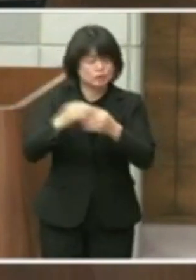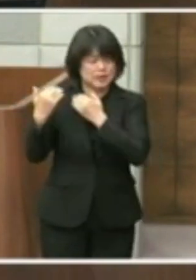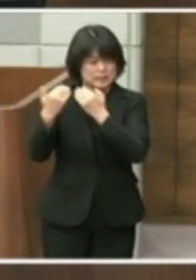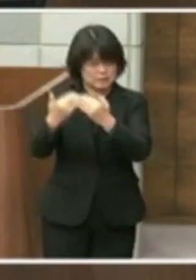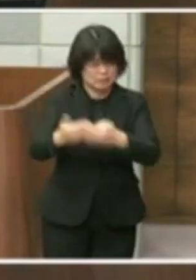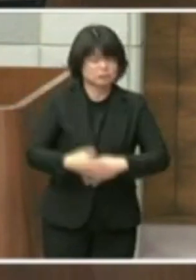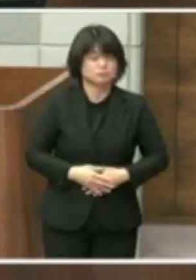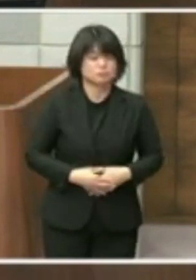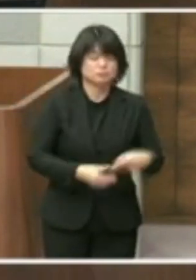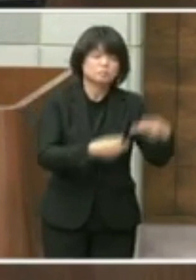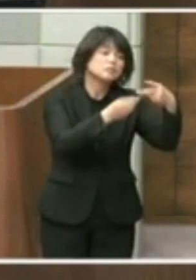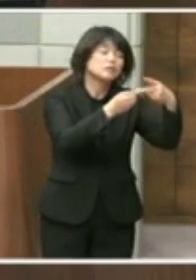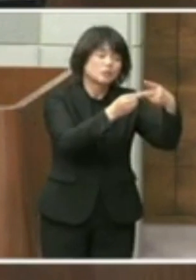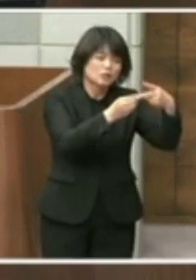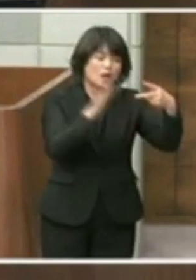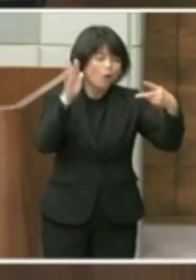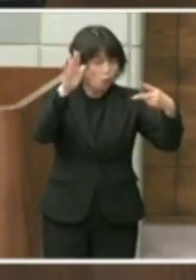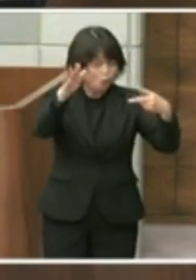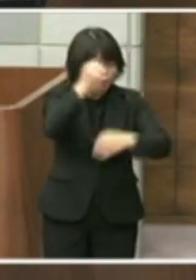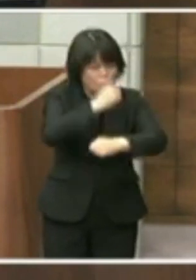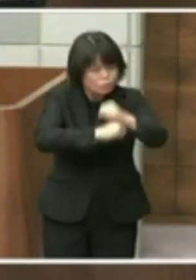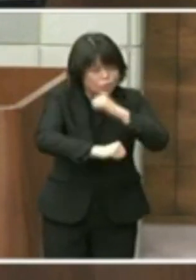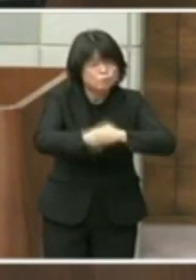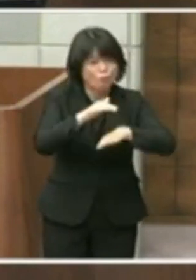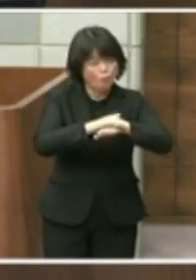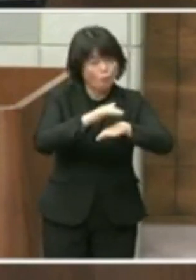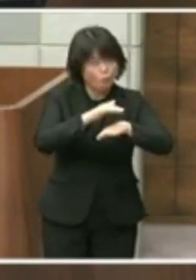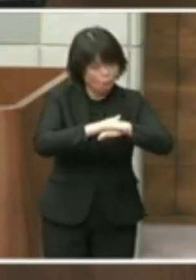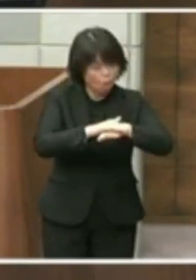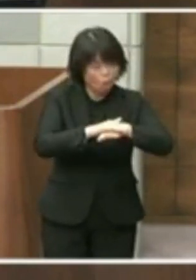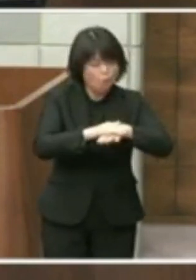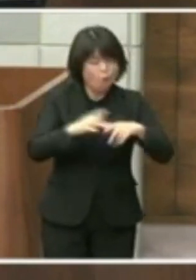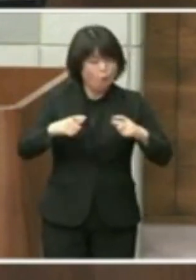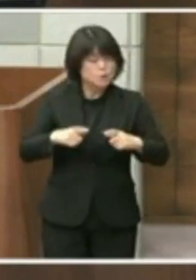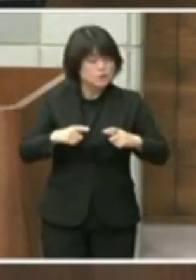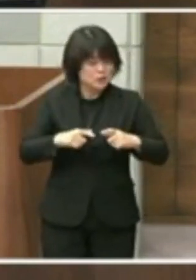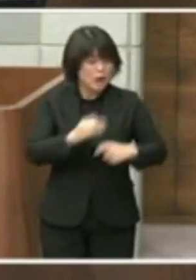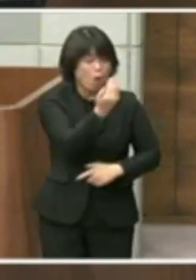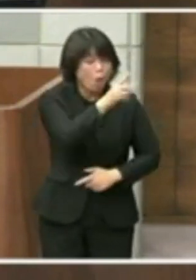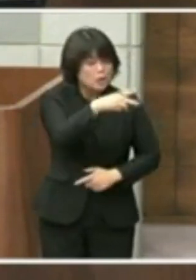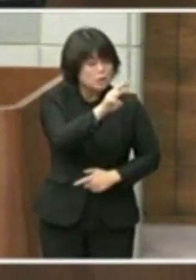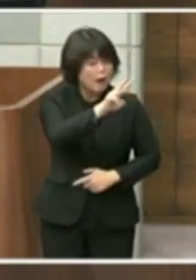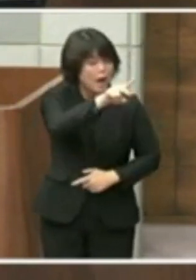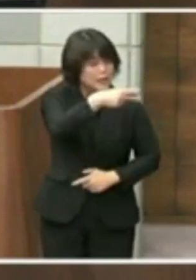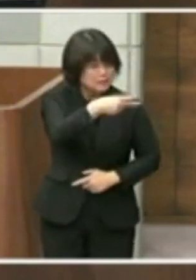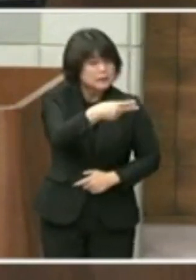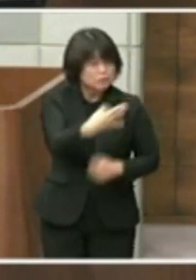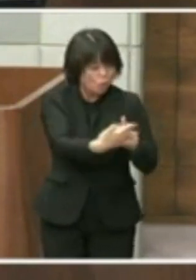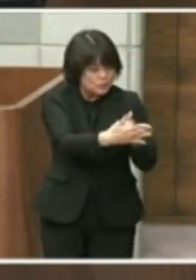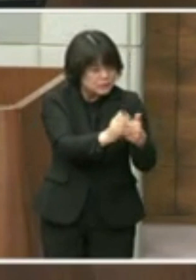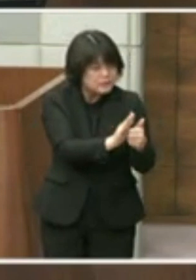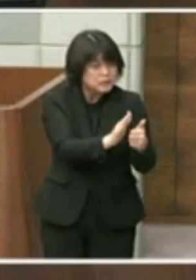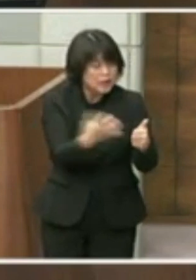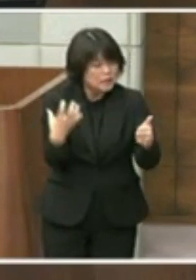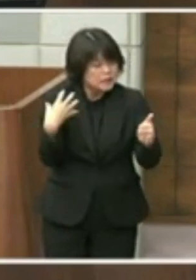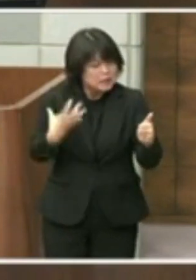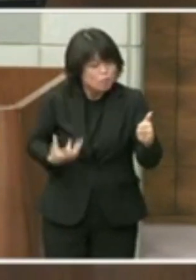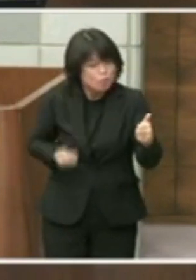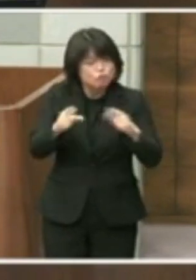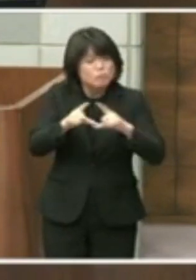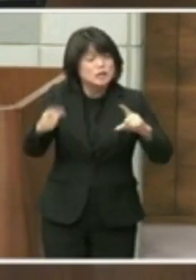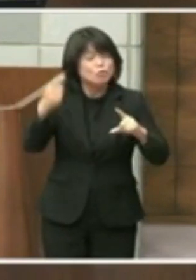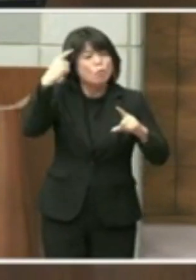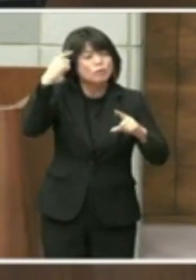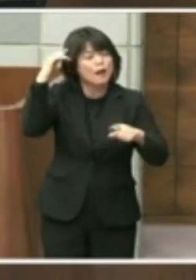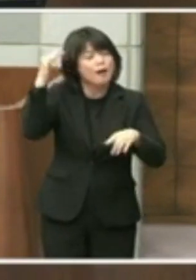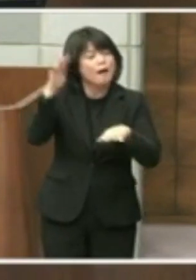。2点目は今後の取り組みについて、市が堀割の維持管理に対し責任を負うべきと考えますが、いかがで